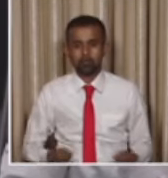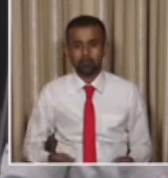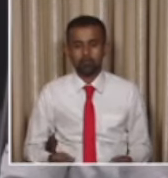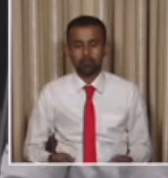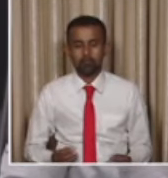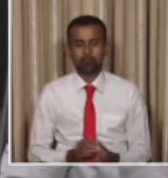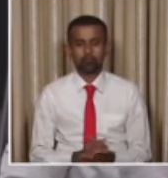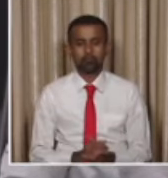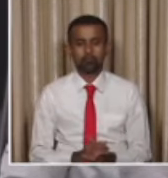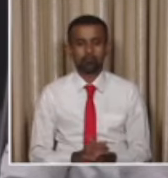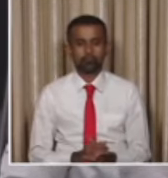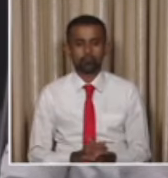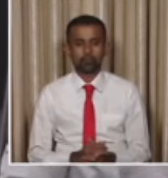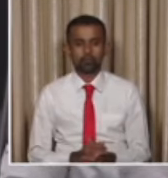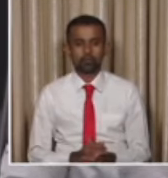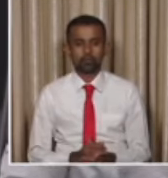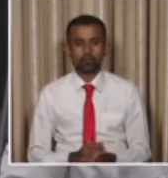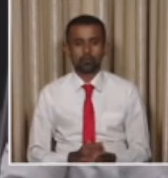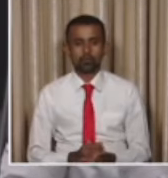විවිධ